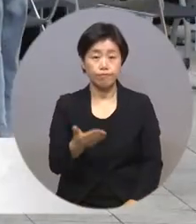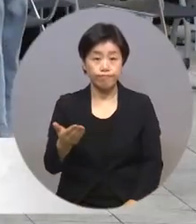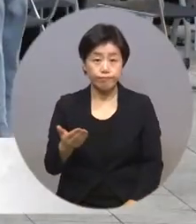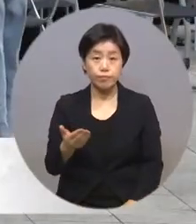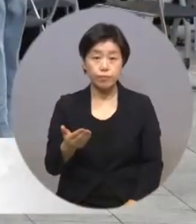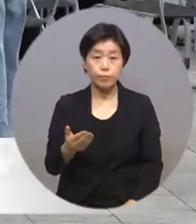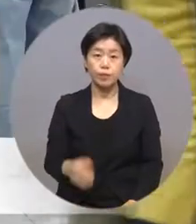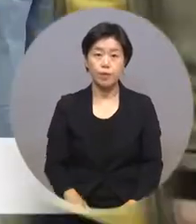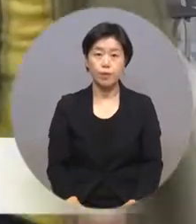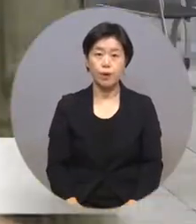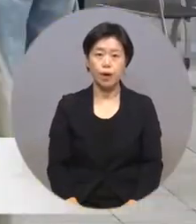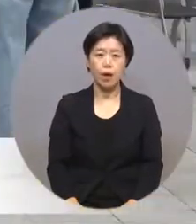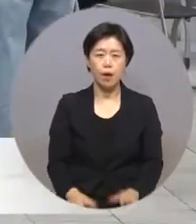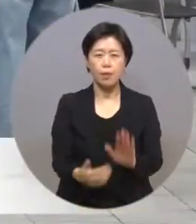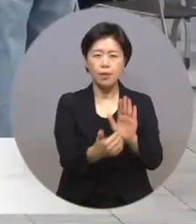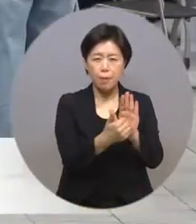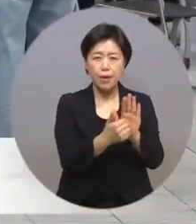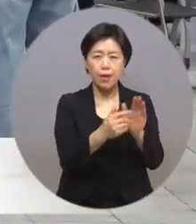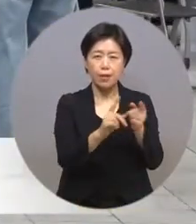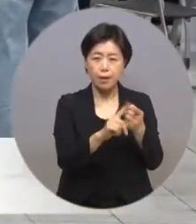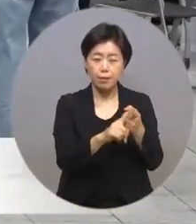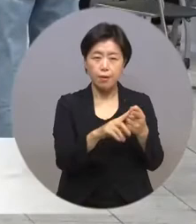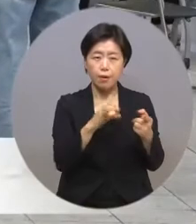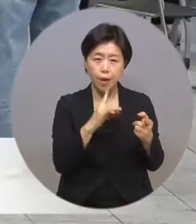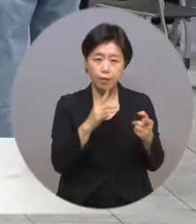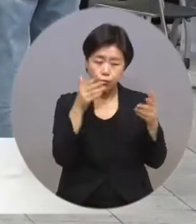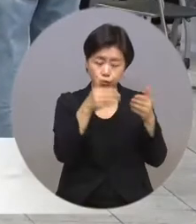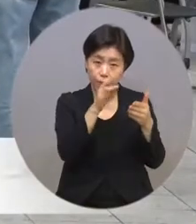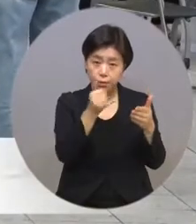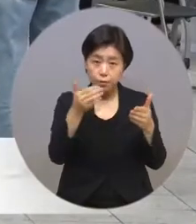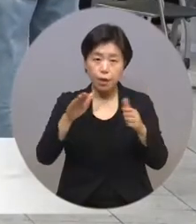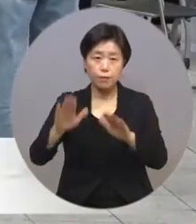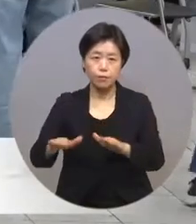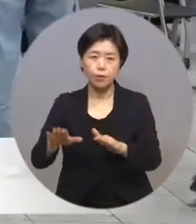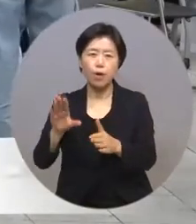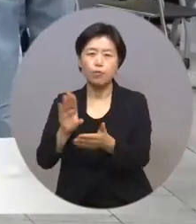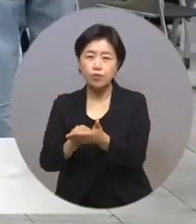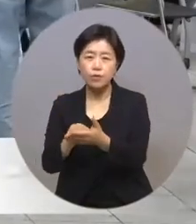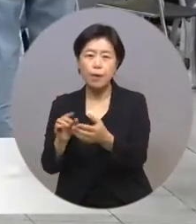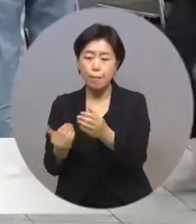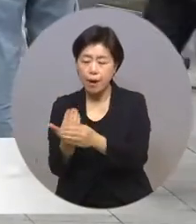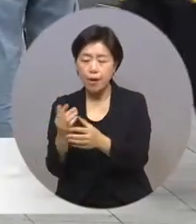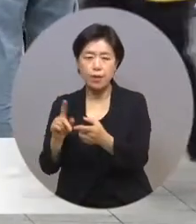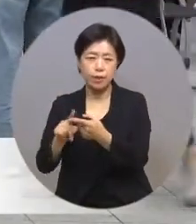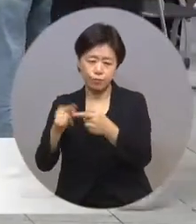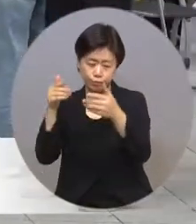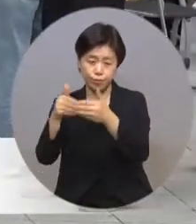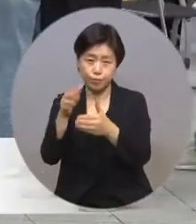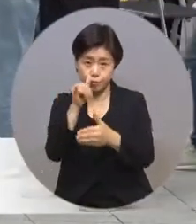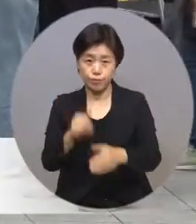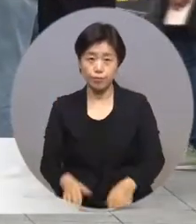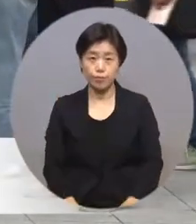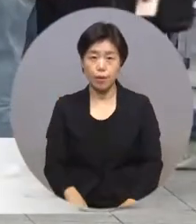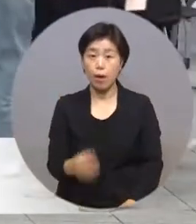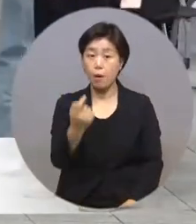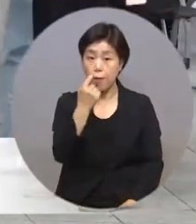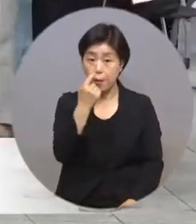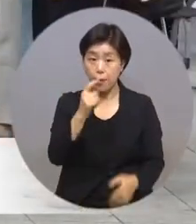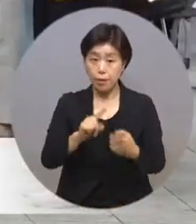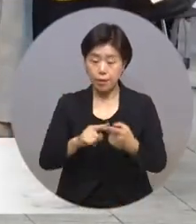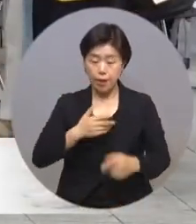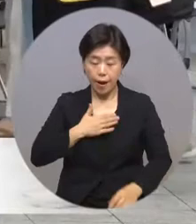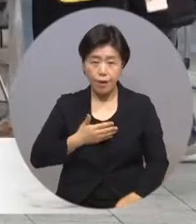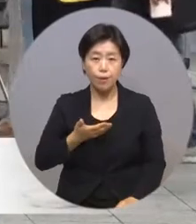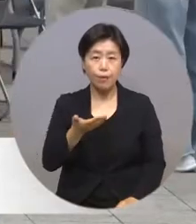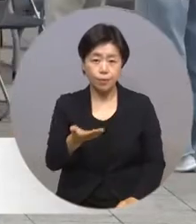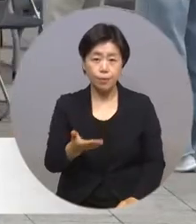활동을 진행을 하는데 이번에는 도박 문제에 대해서 조금 더 중점을 두고 있습니다. 배운 것을 지역 나눔의 지역 사회의 나눔으로